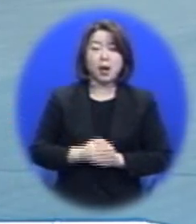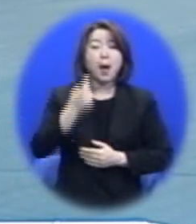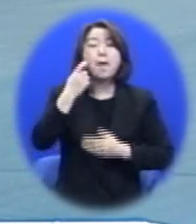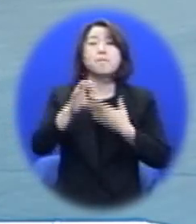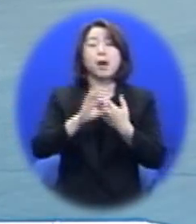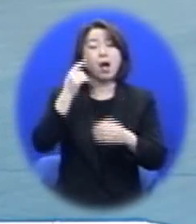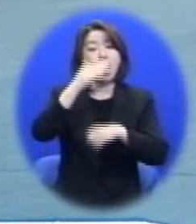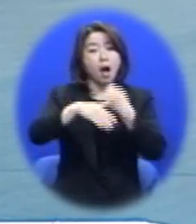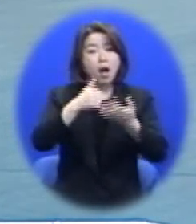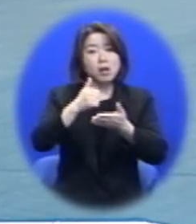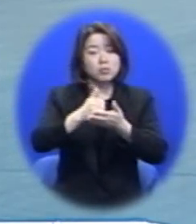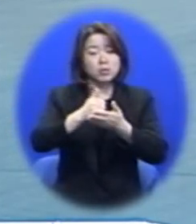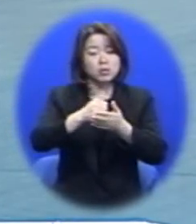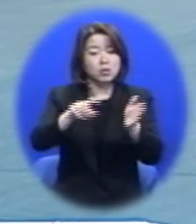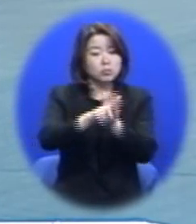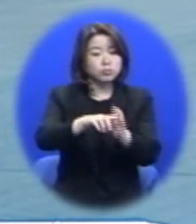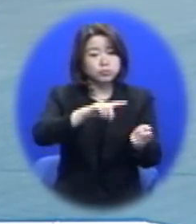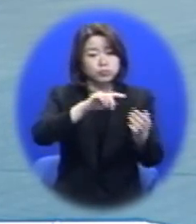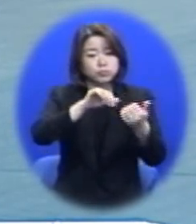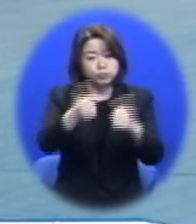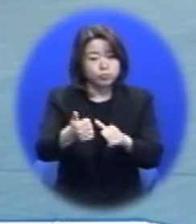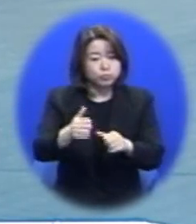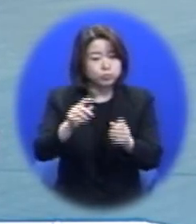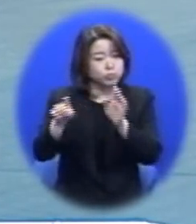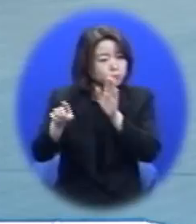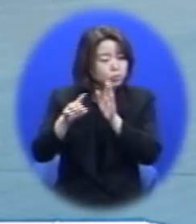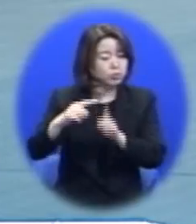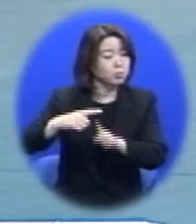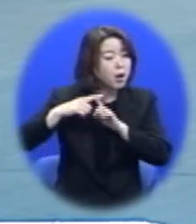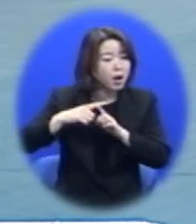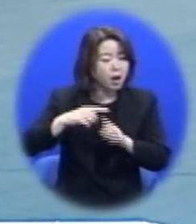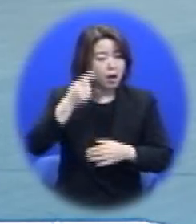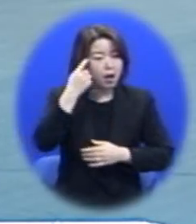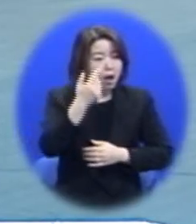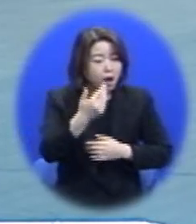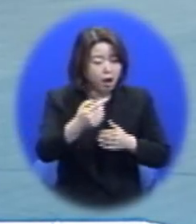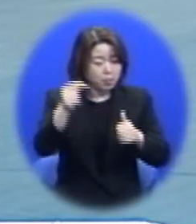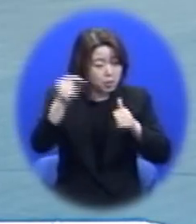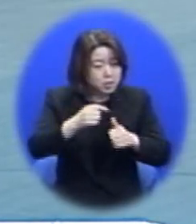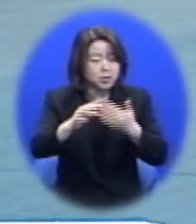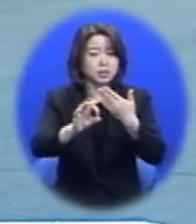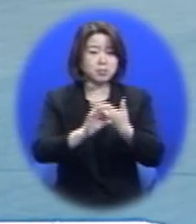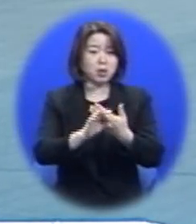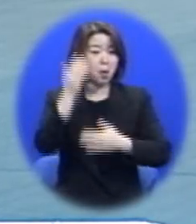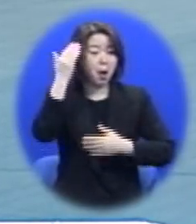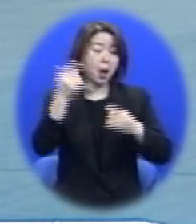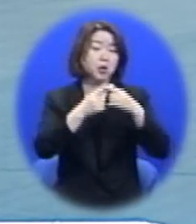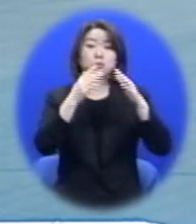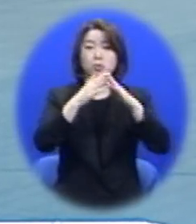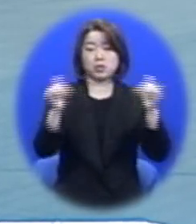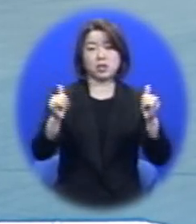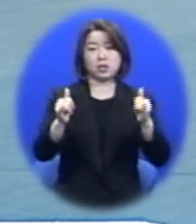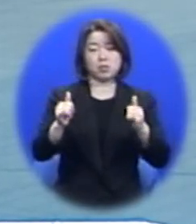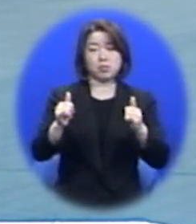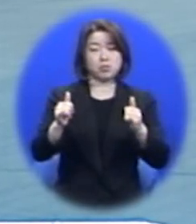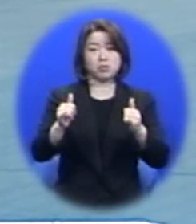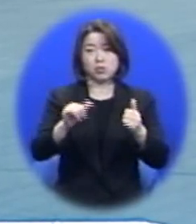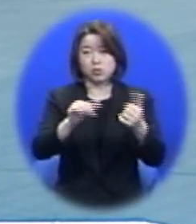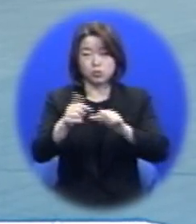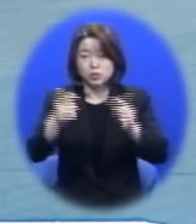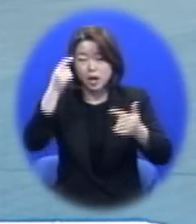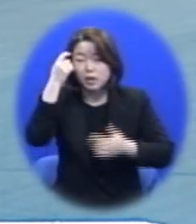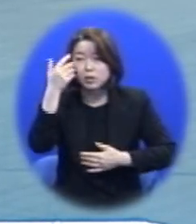만약에 하나님이 순교하라고 하시면 한국교회 성도들은 순교 안 하실 겁니까? 그렇게